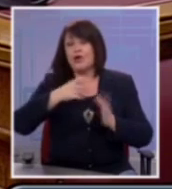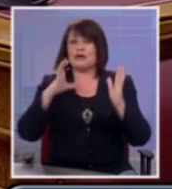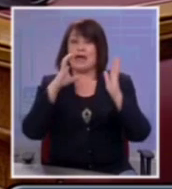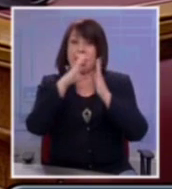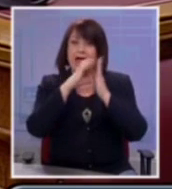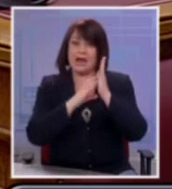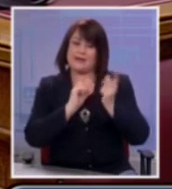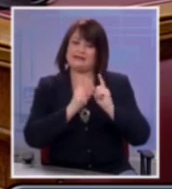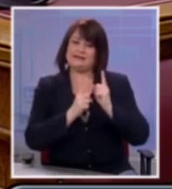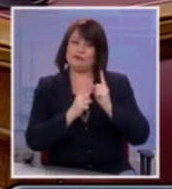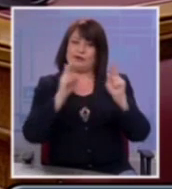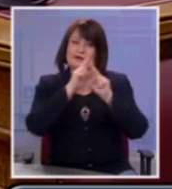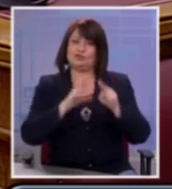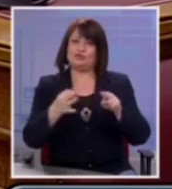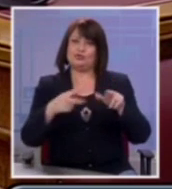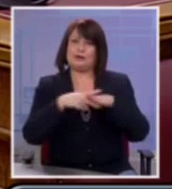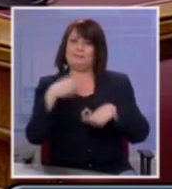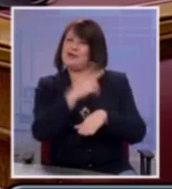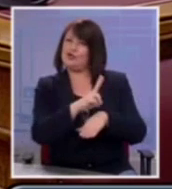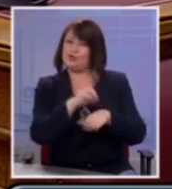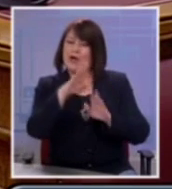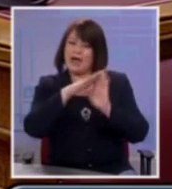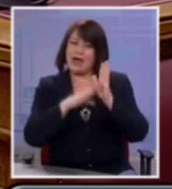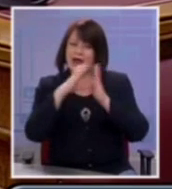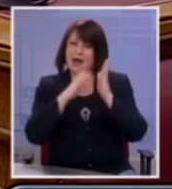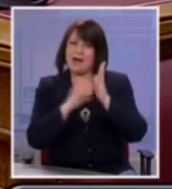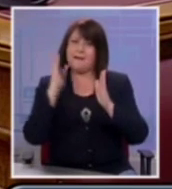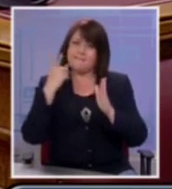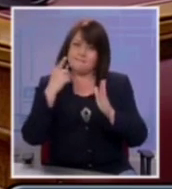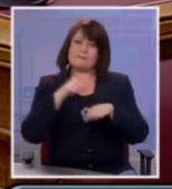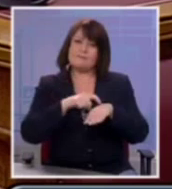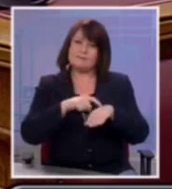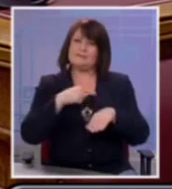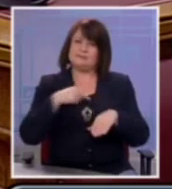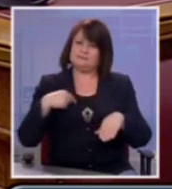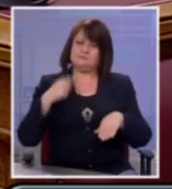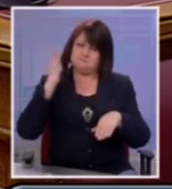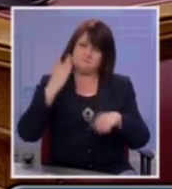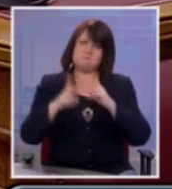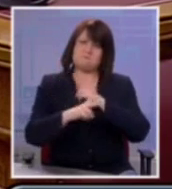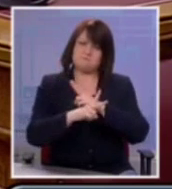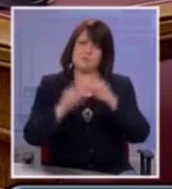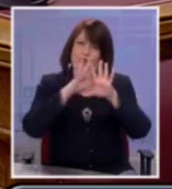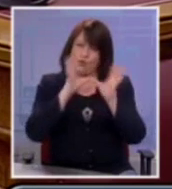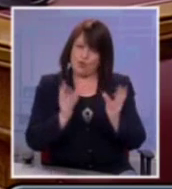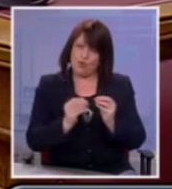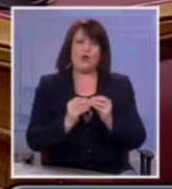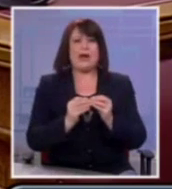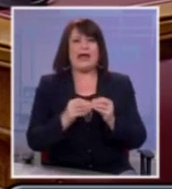της συμφωνίας του Διεθνούς Νομισματικού Ταμείου, νέοι και πρώην στελέχοι του Ταμείου, συμπεριλαμβανομένων και των αναπληρωτών